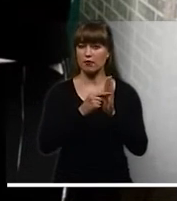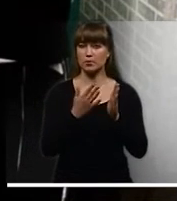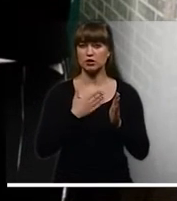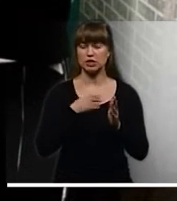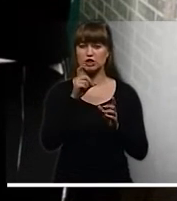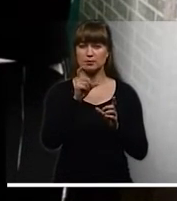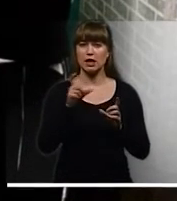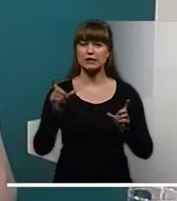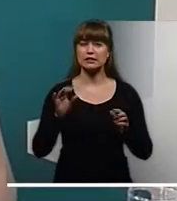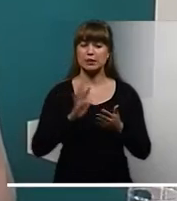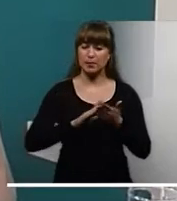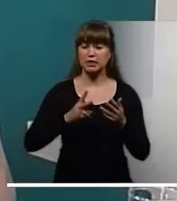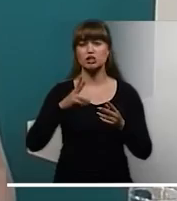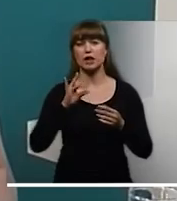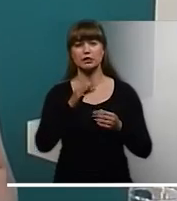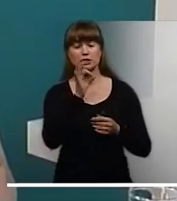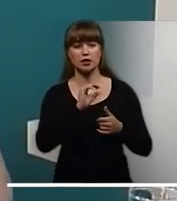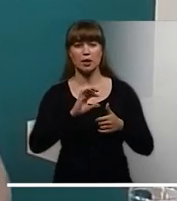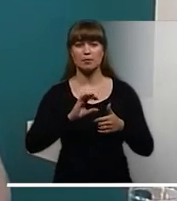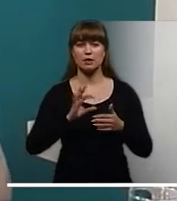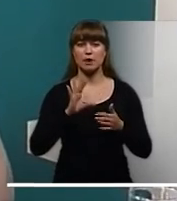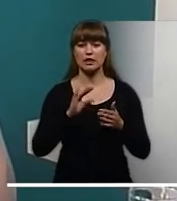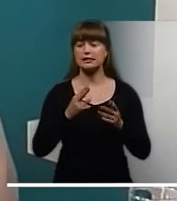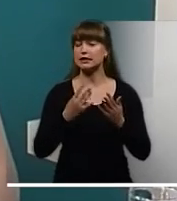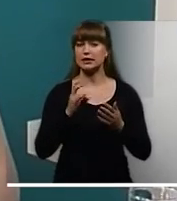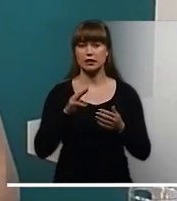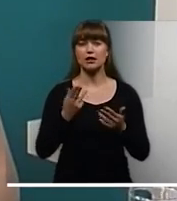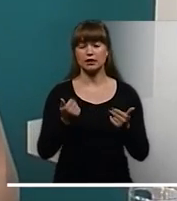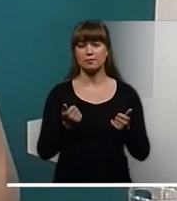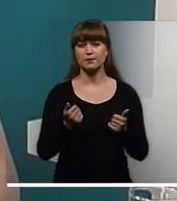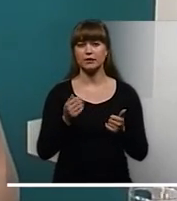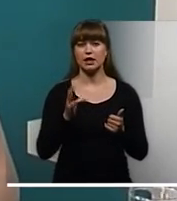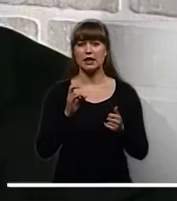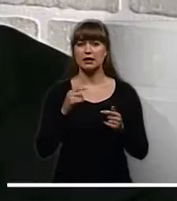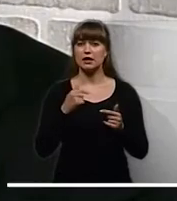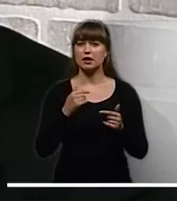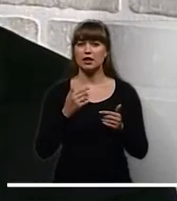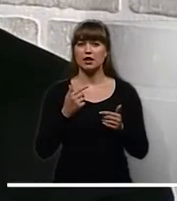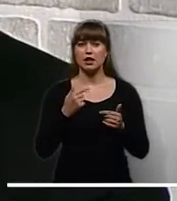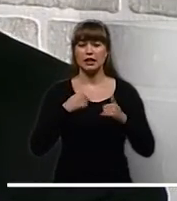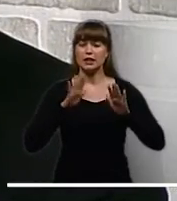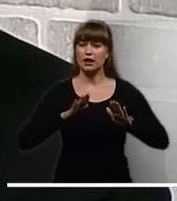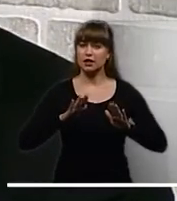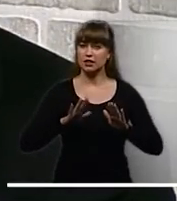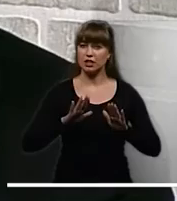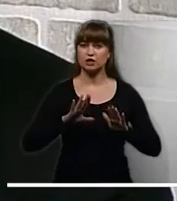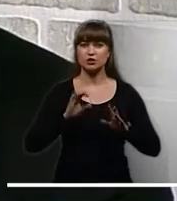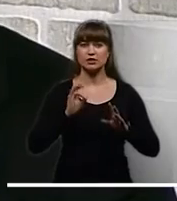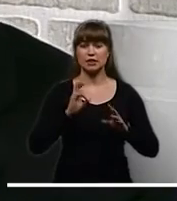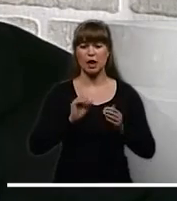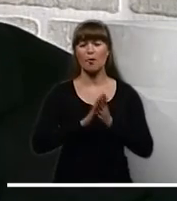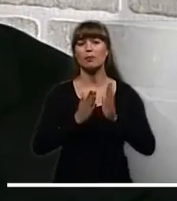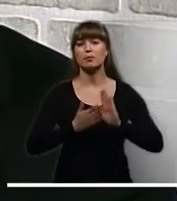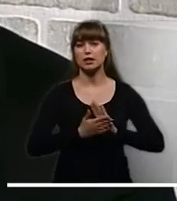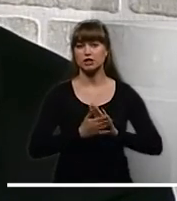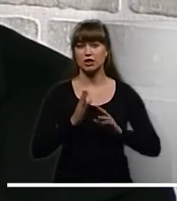Вопрос нашего телезрителя. Продолжать ли ему принимать препарат? В этом, да. Я на этой передаче нахожусь в затруднительном